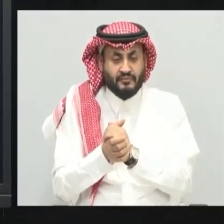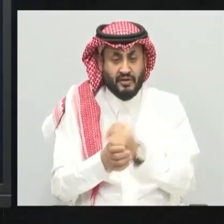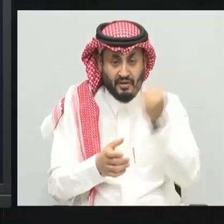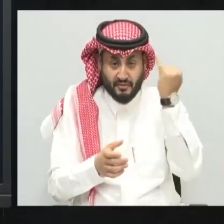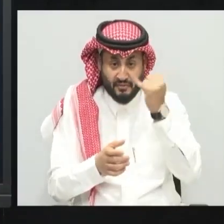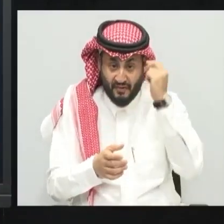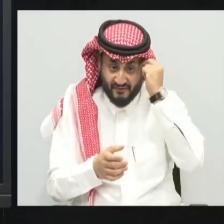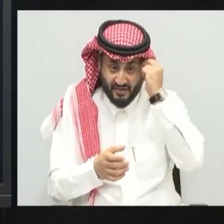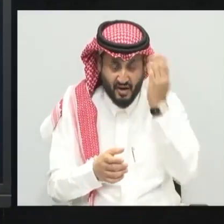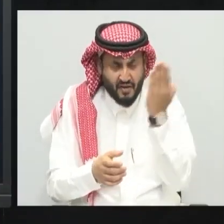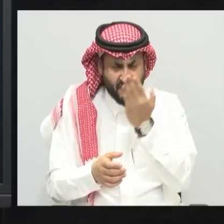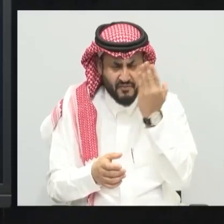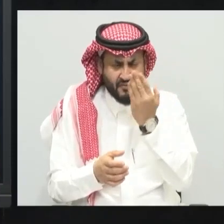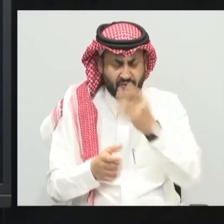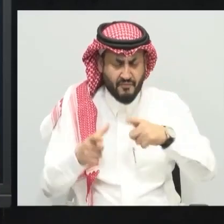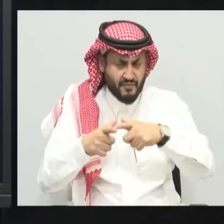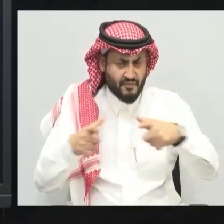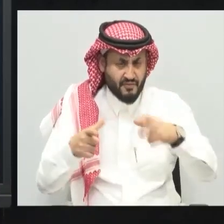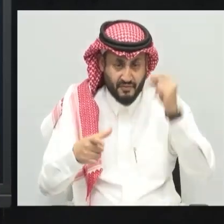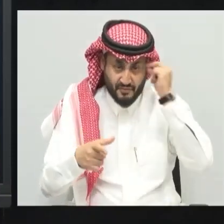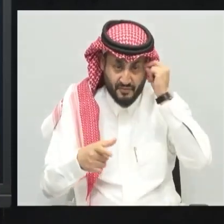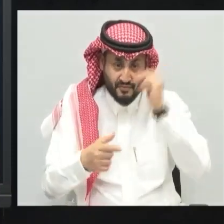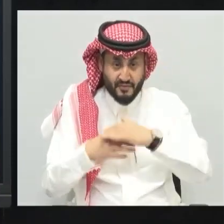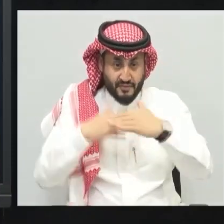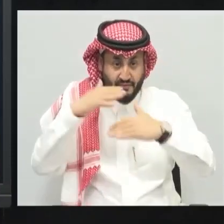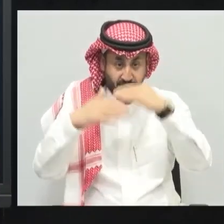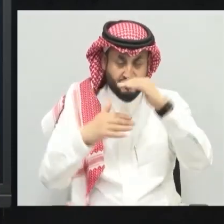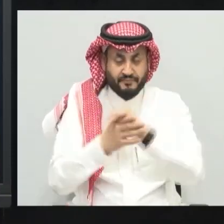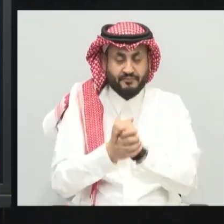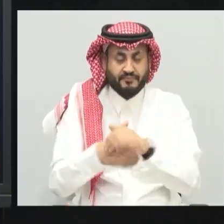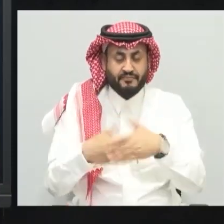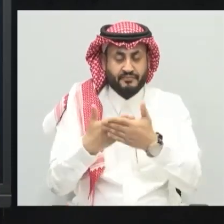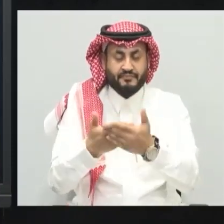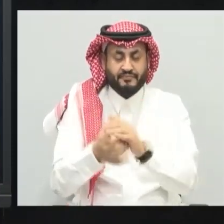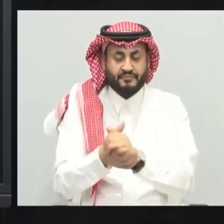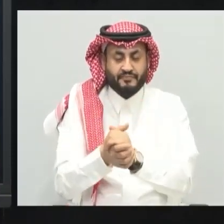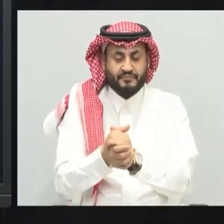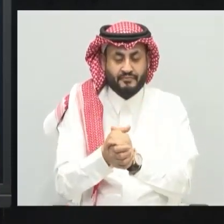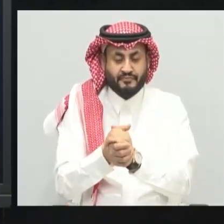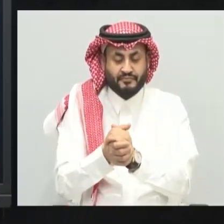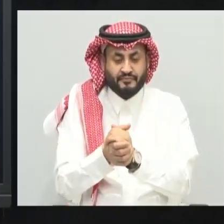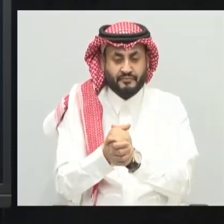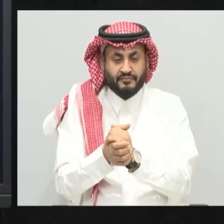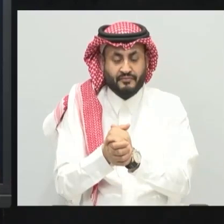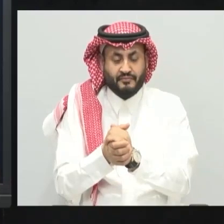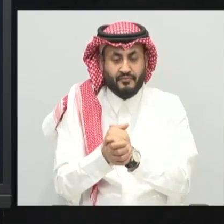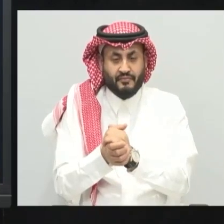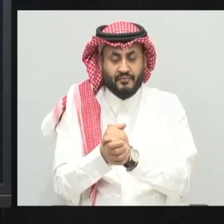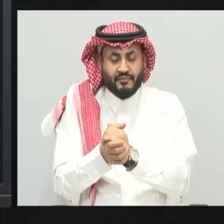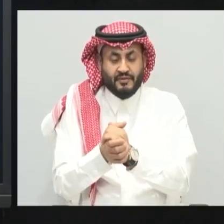ان تدرس ذلك المشروع جيدا حتى تستطيع بعد ذلك ان تنطلق بعزيمه